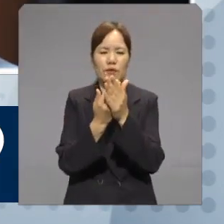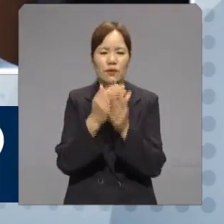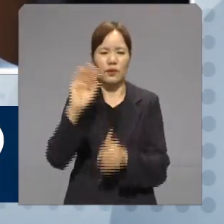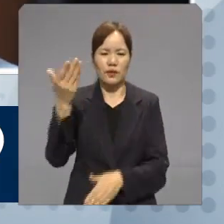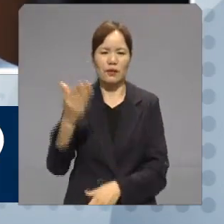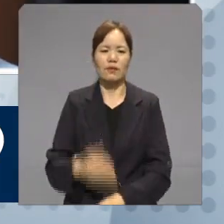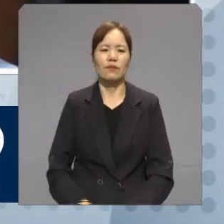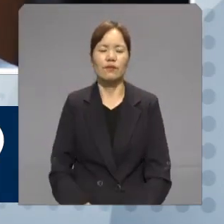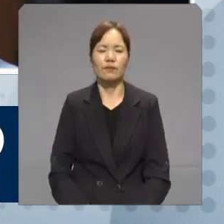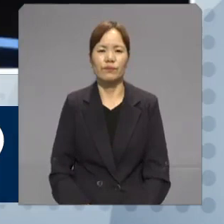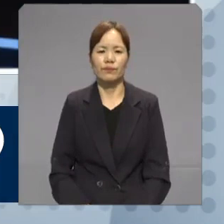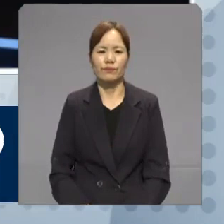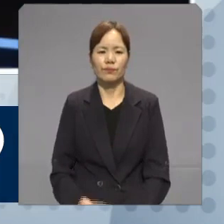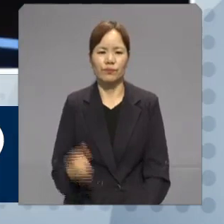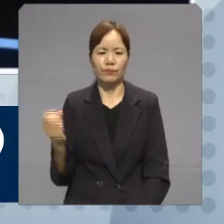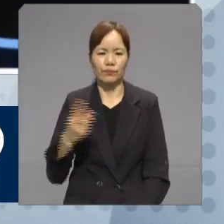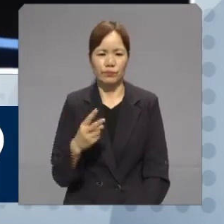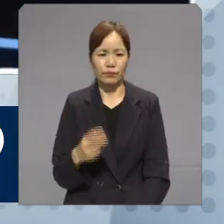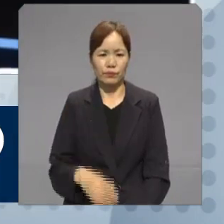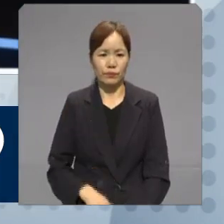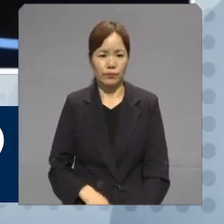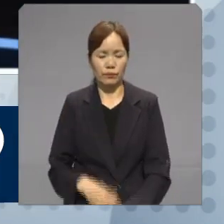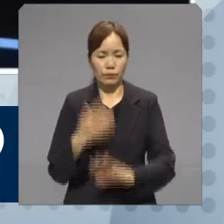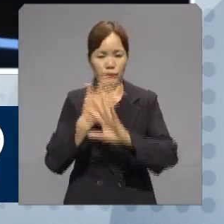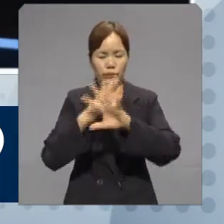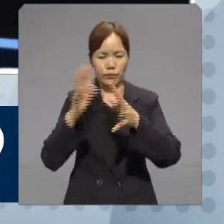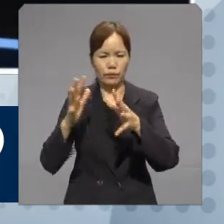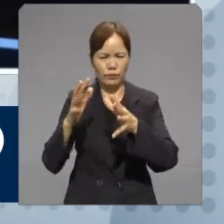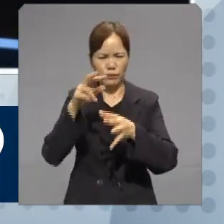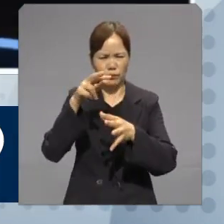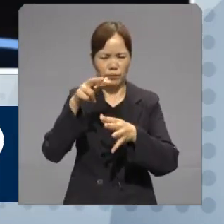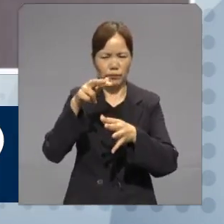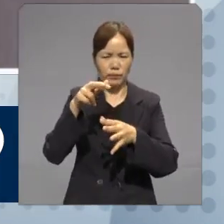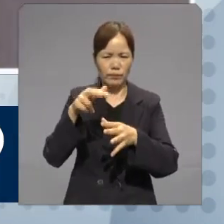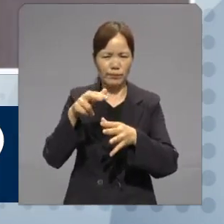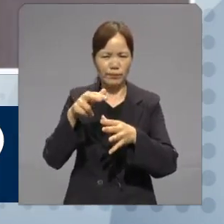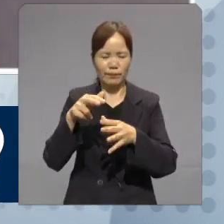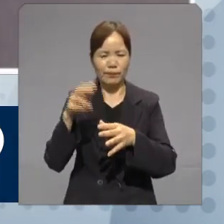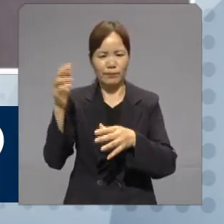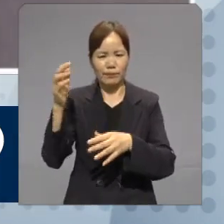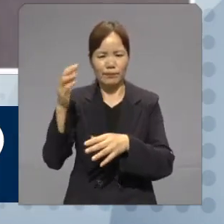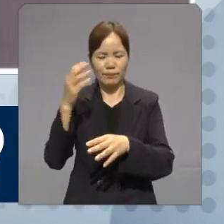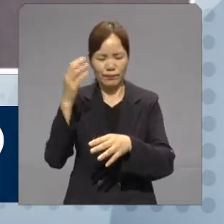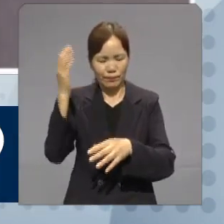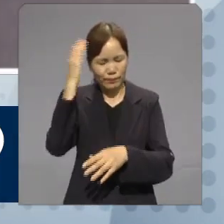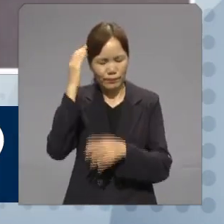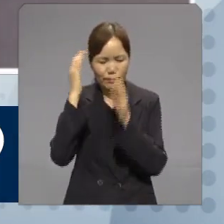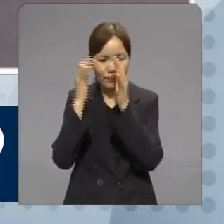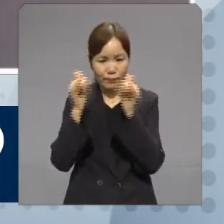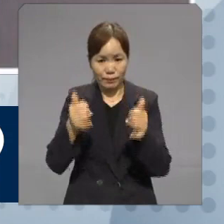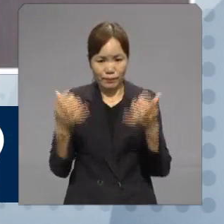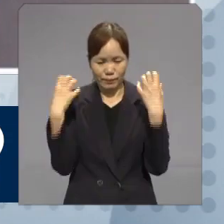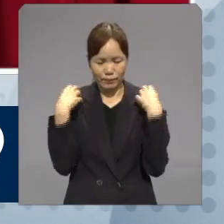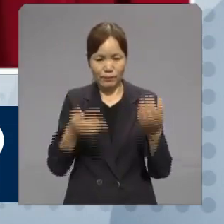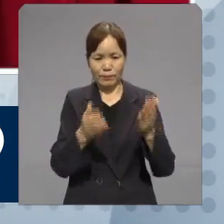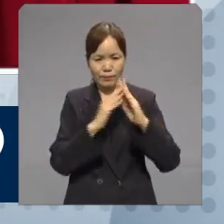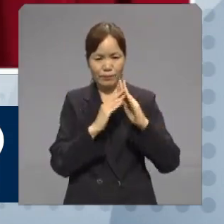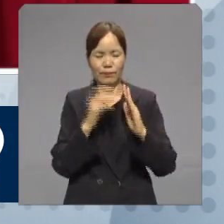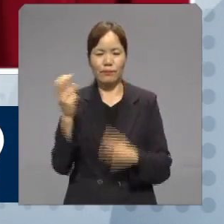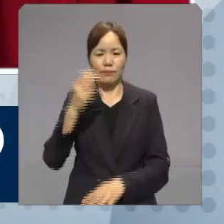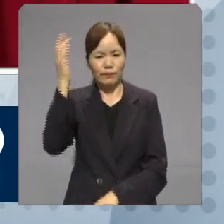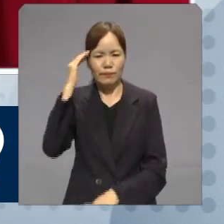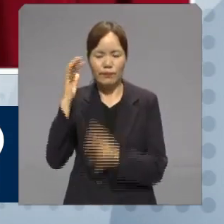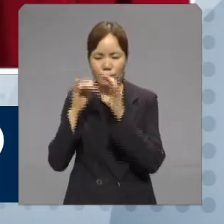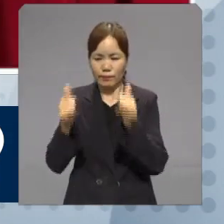것입니다 동시에 지금 제동 포청 유치되고 여기에 제동 포를 위한 한인 타운 어를